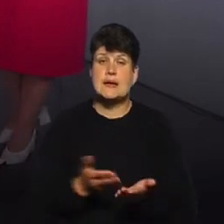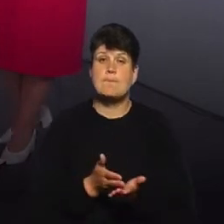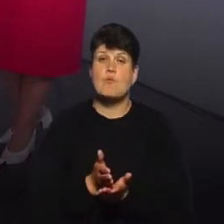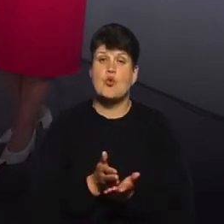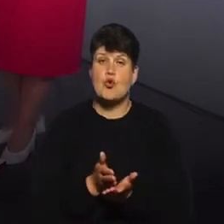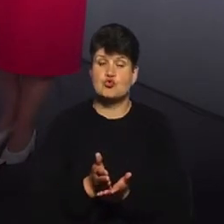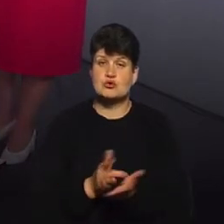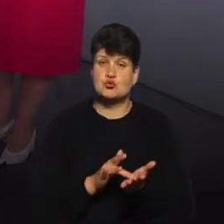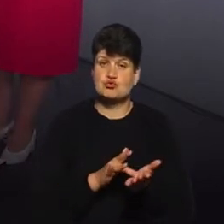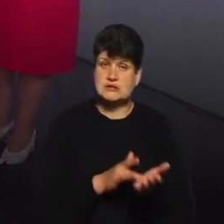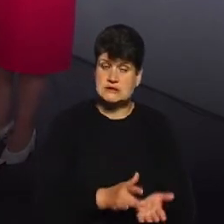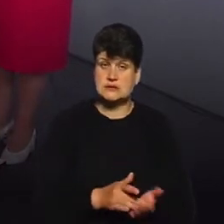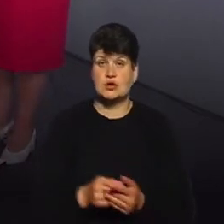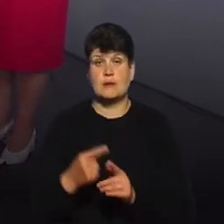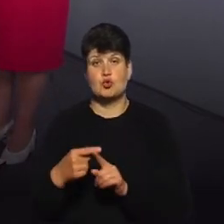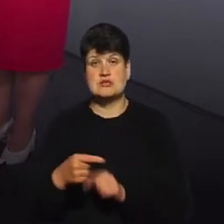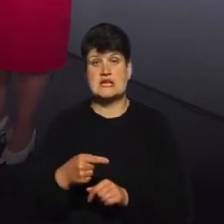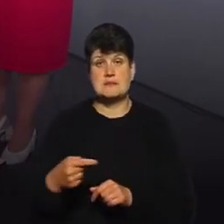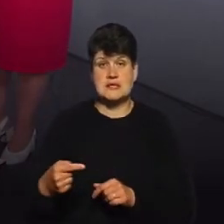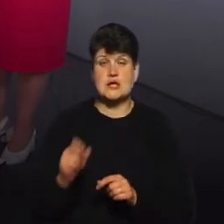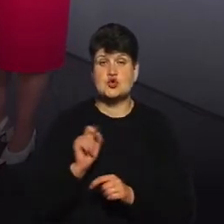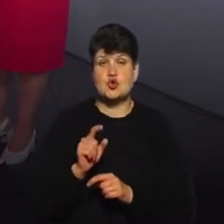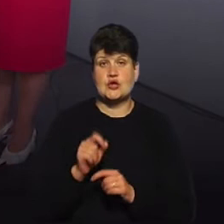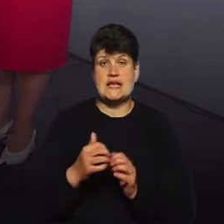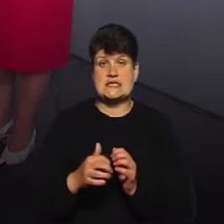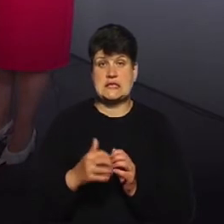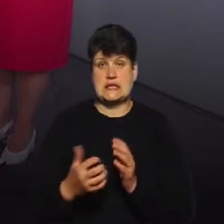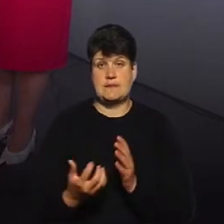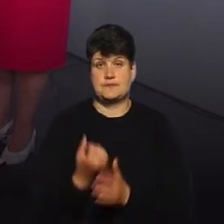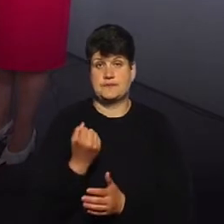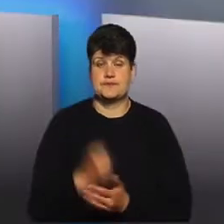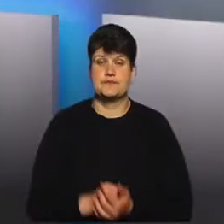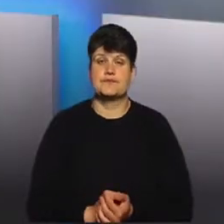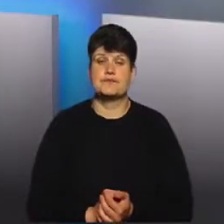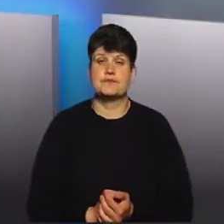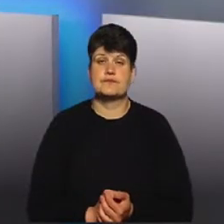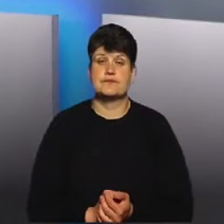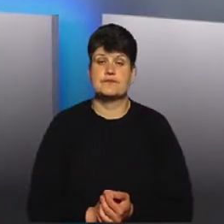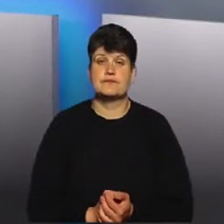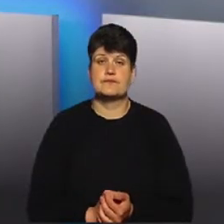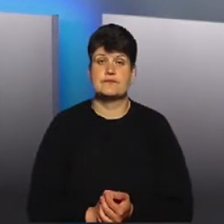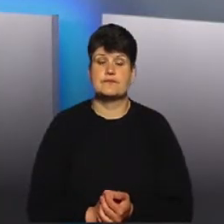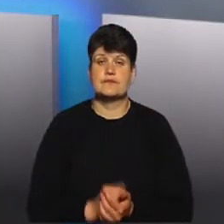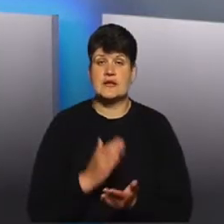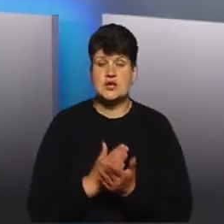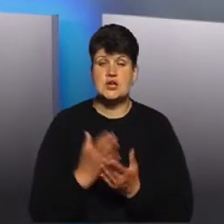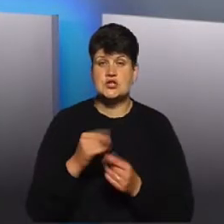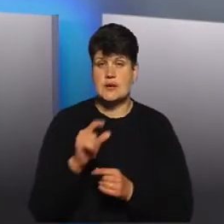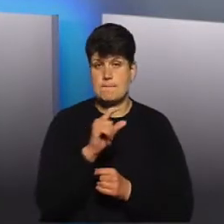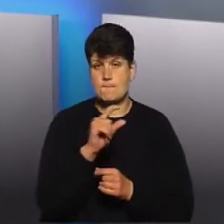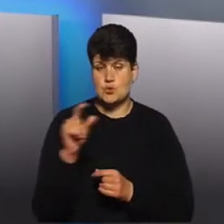мінуси. Ну, така золота середина, в принципі, зараз виходить. Добре. Є от ще пункт про розробку стратегії розвитку